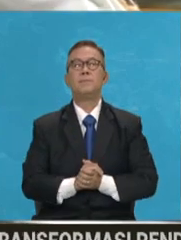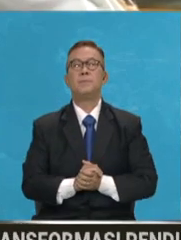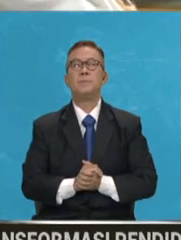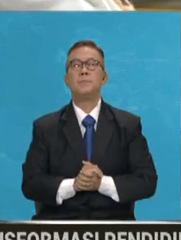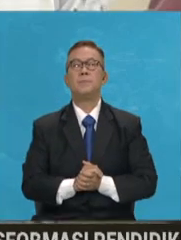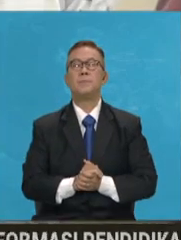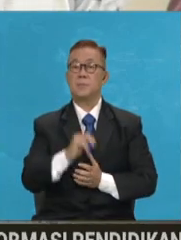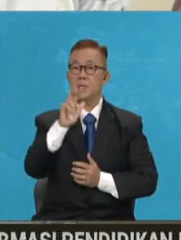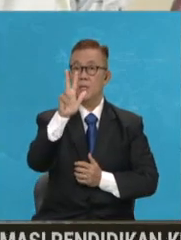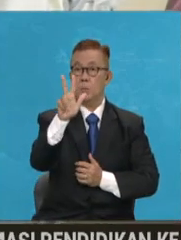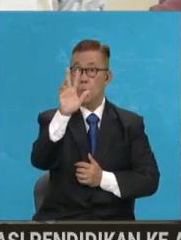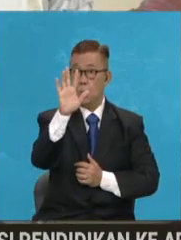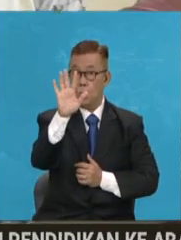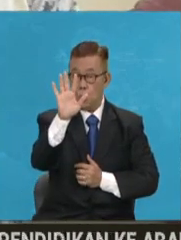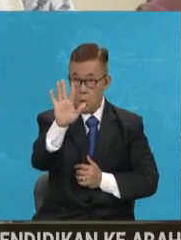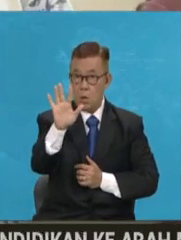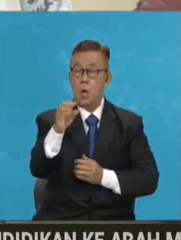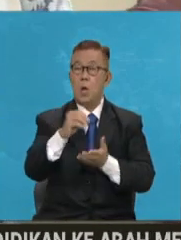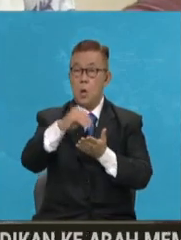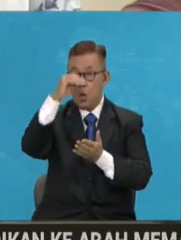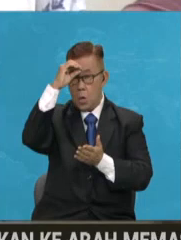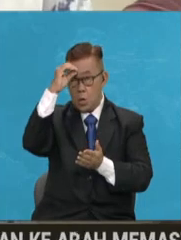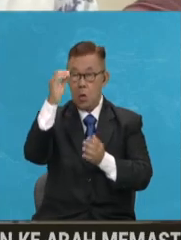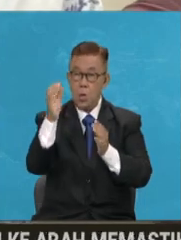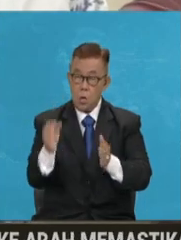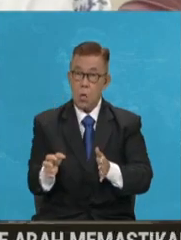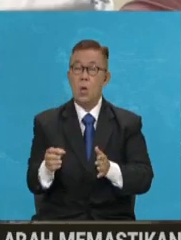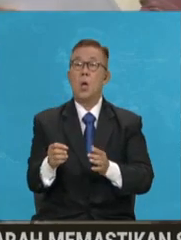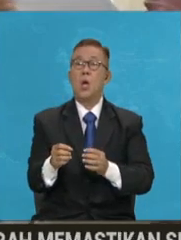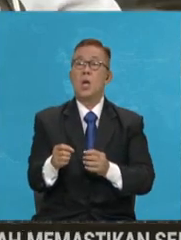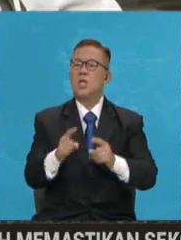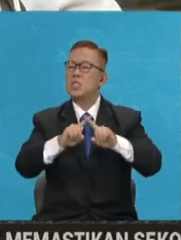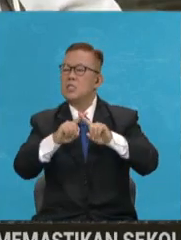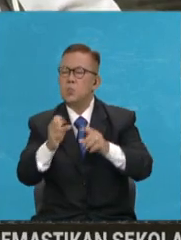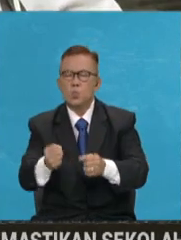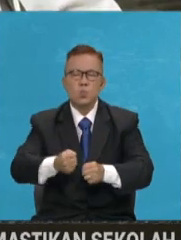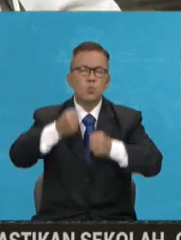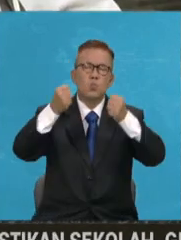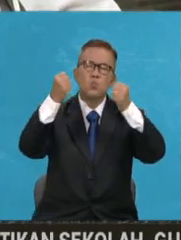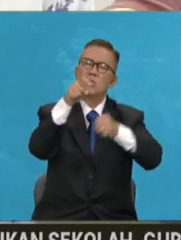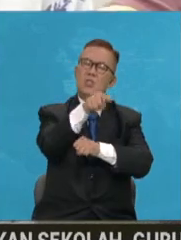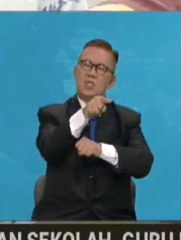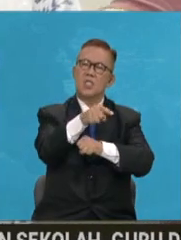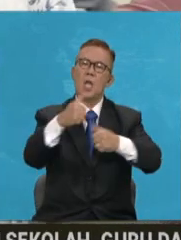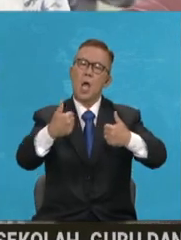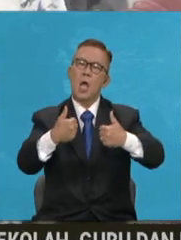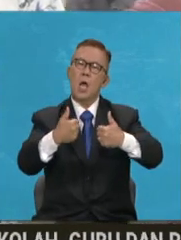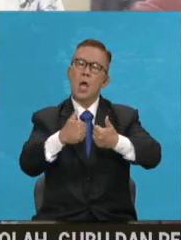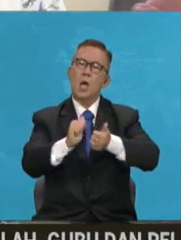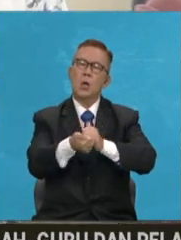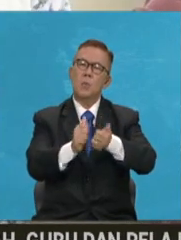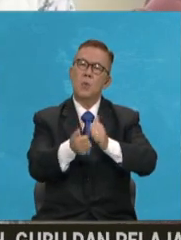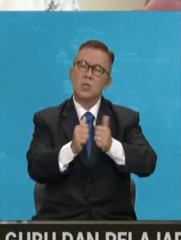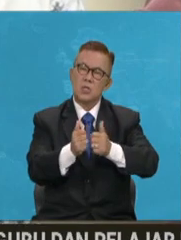35 pelajar maktab Sultan Omar Ali Saifudin memenangi berbagai kategori dalam peraduan ini penyampaian hadiah